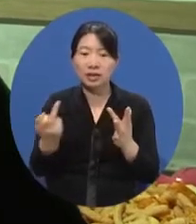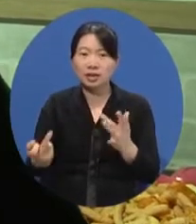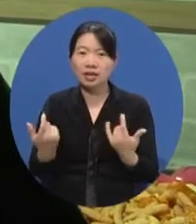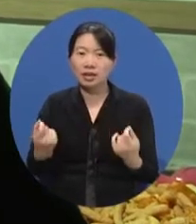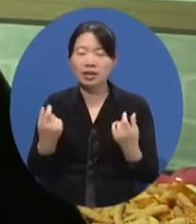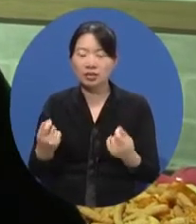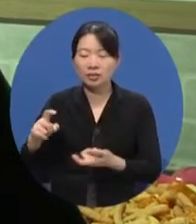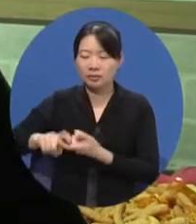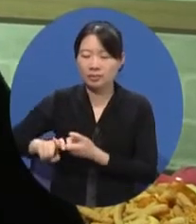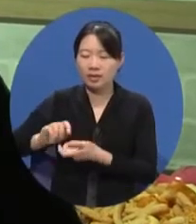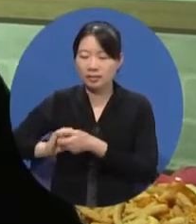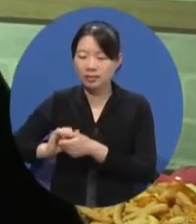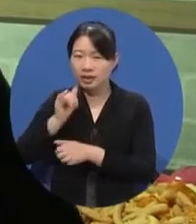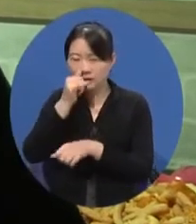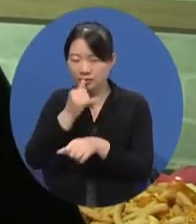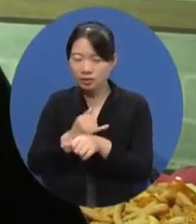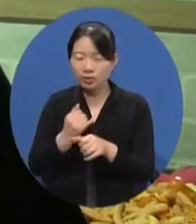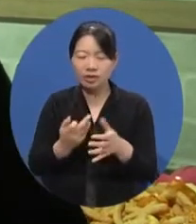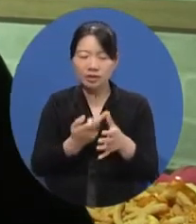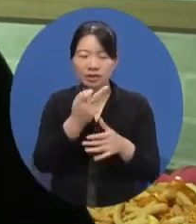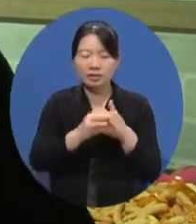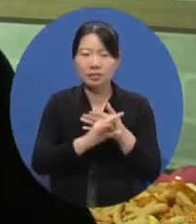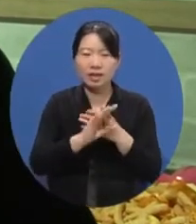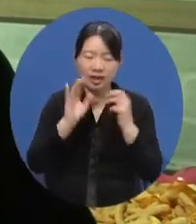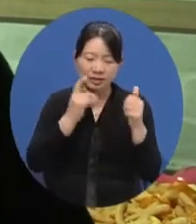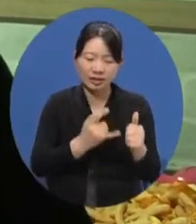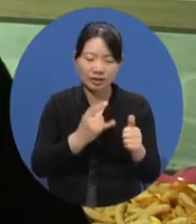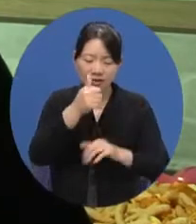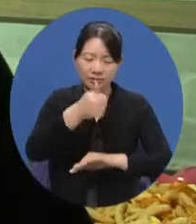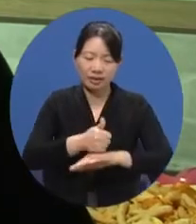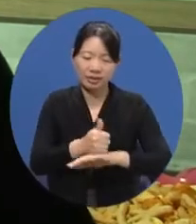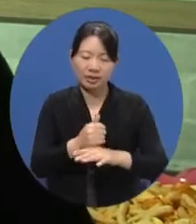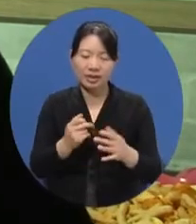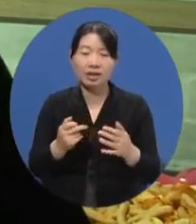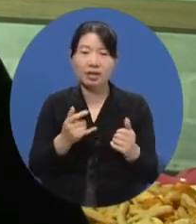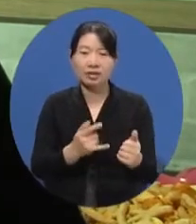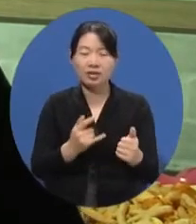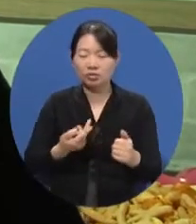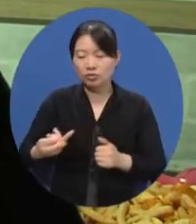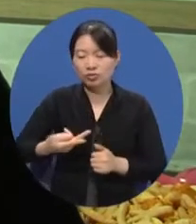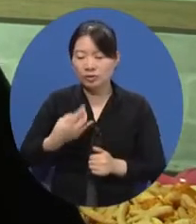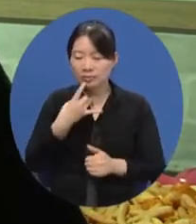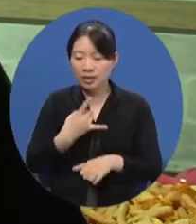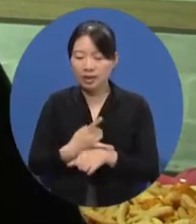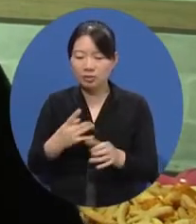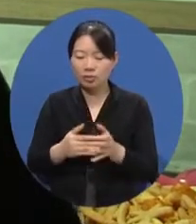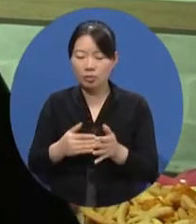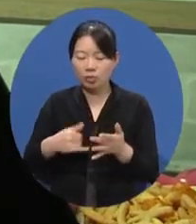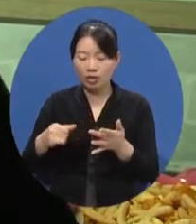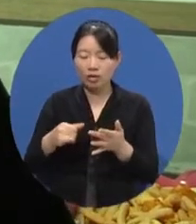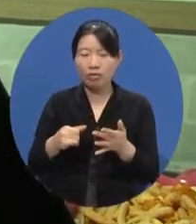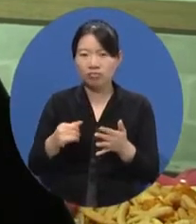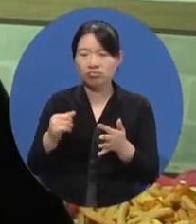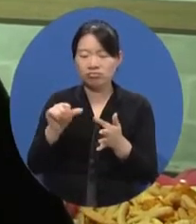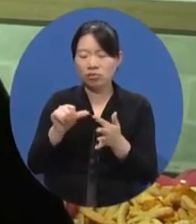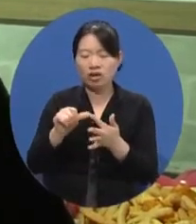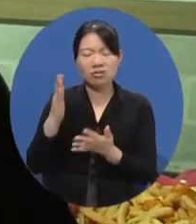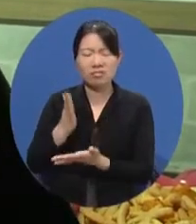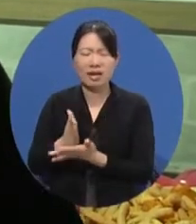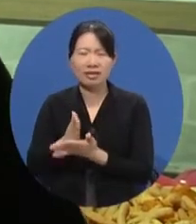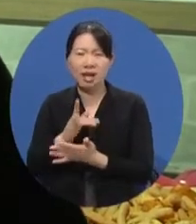이제 편 먹고, 큰 애 같은 경우는 애기한테 막내한테 우리 둘이만 이렇게 하고 상길이는 해주지 말자 이렇게